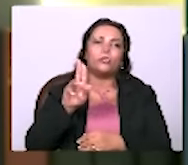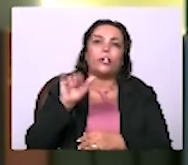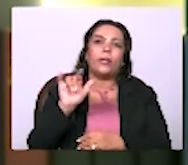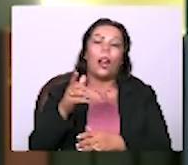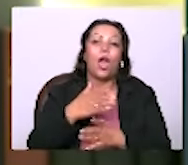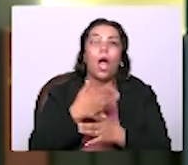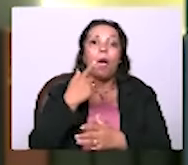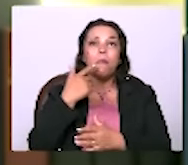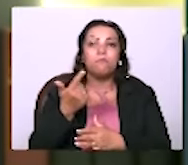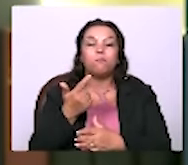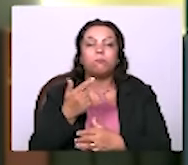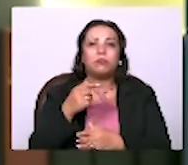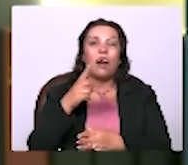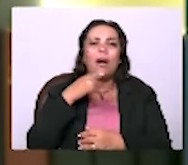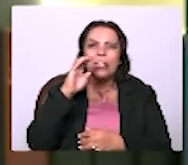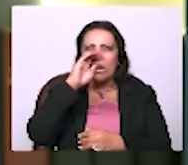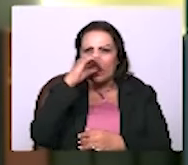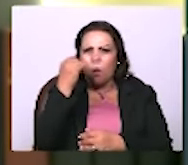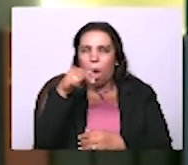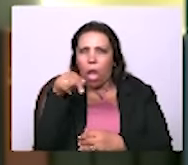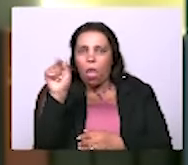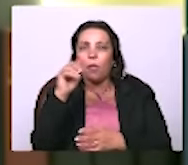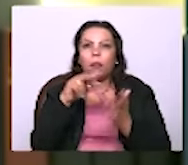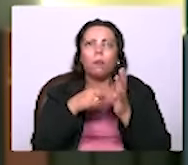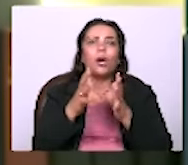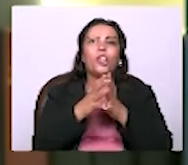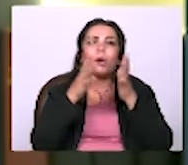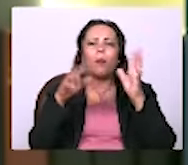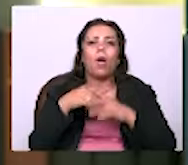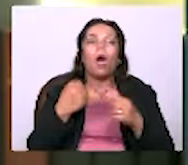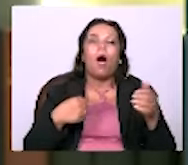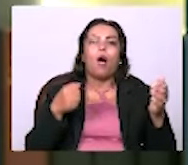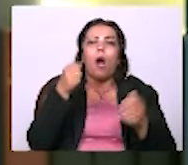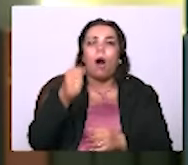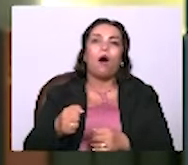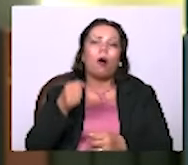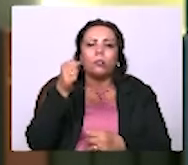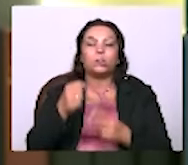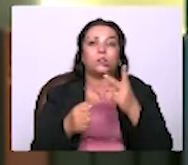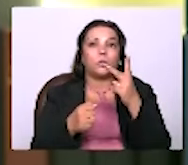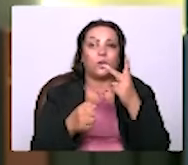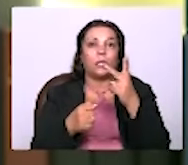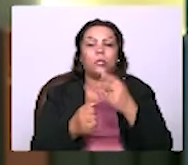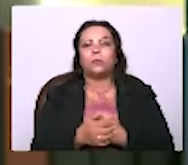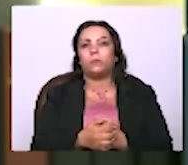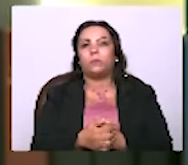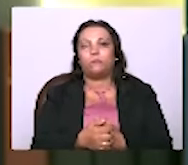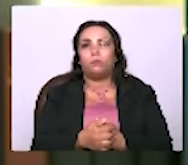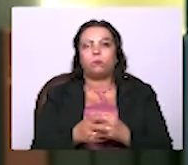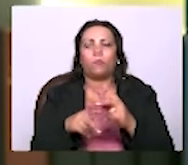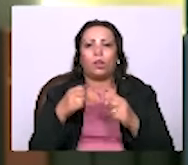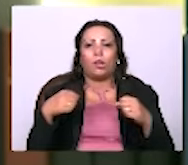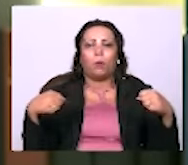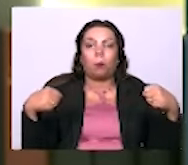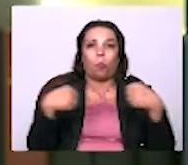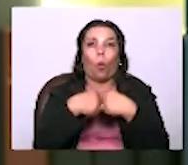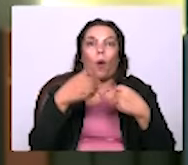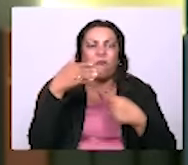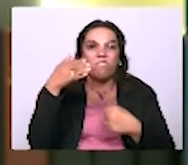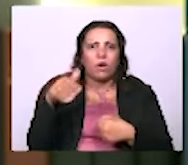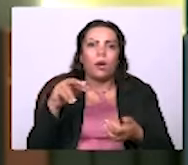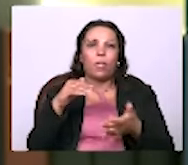محطه قطارات في الشرق الاوسط قطارين ا تصادموا